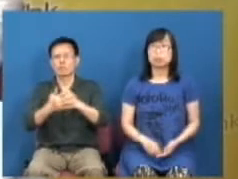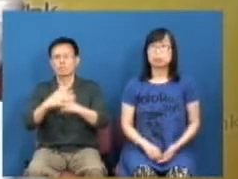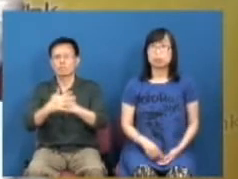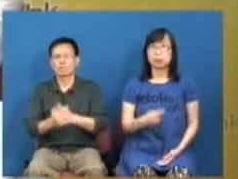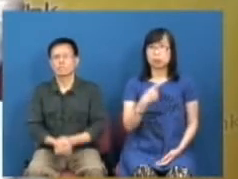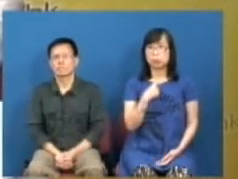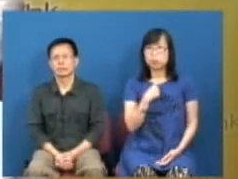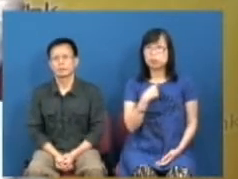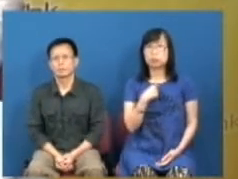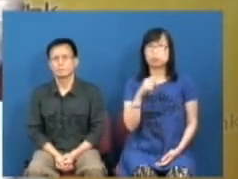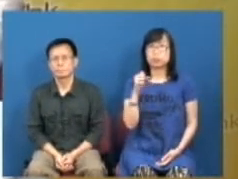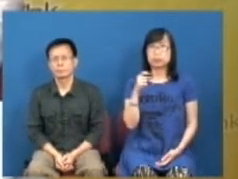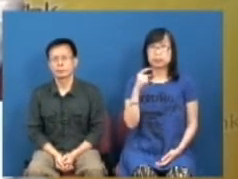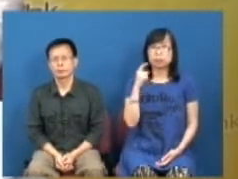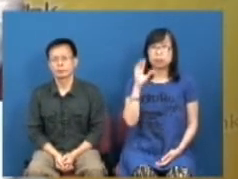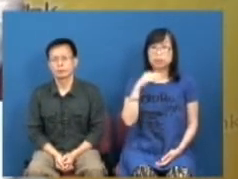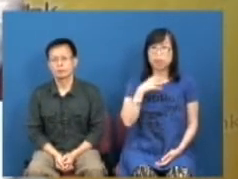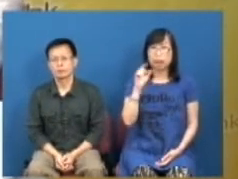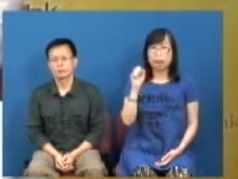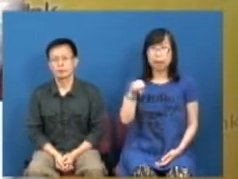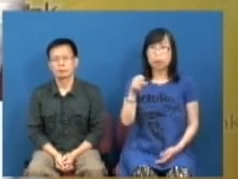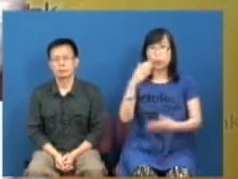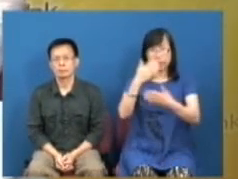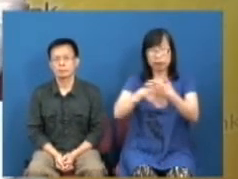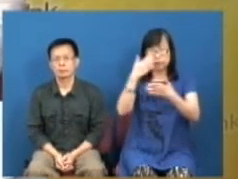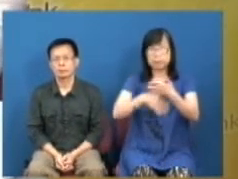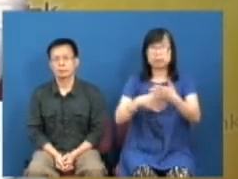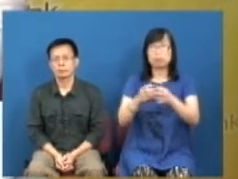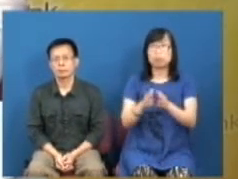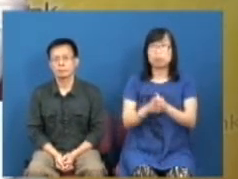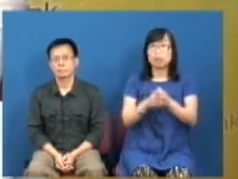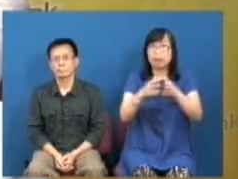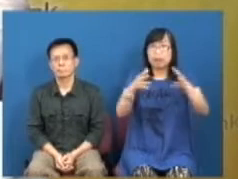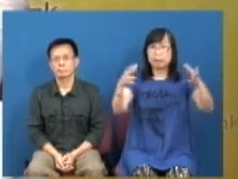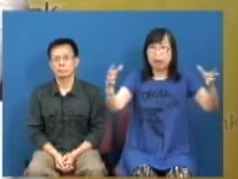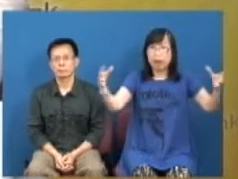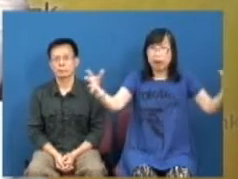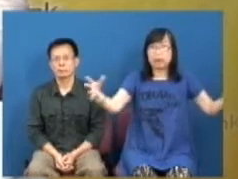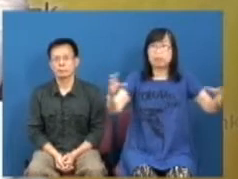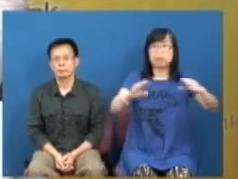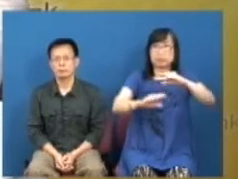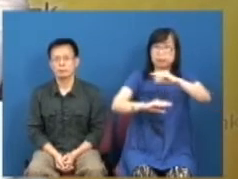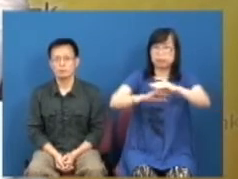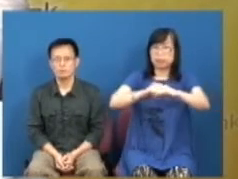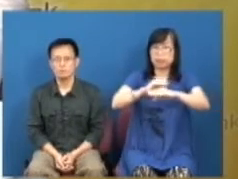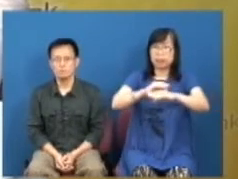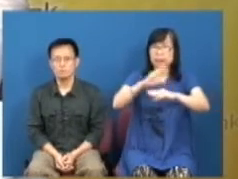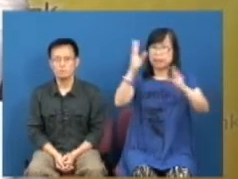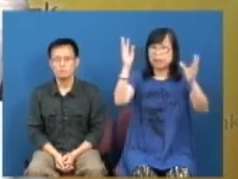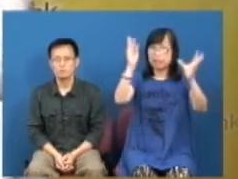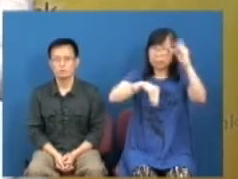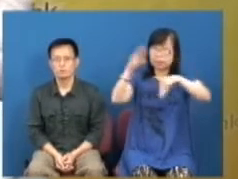我都認同啦，即係點樣去減少即係大型的一啲拆建咧，咁